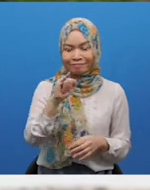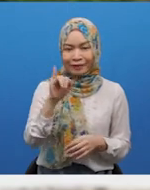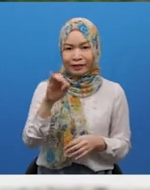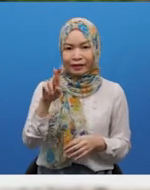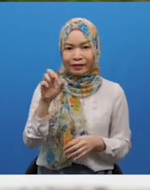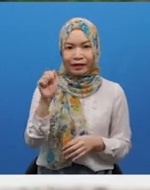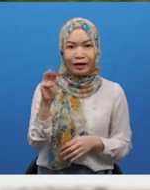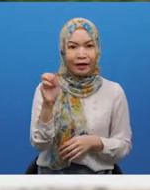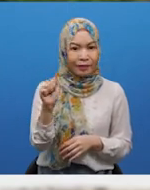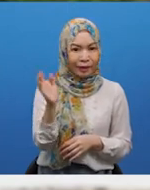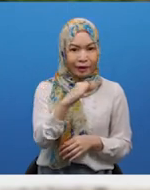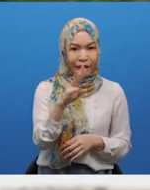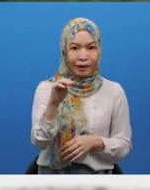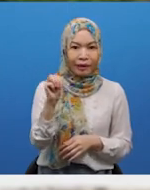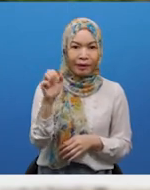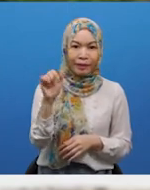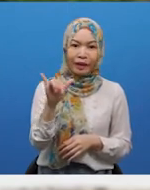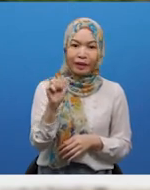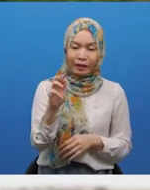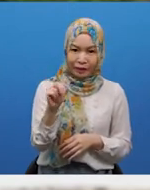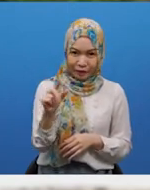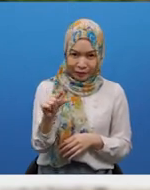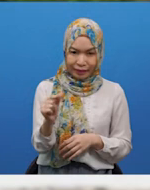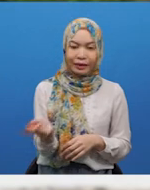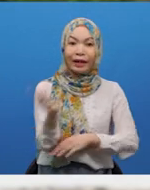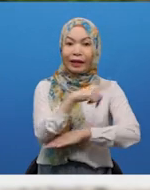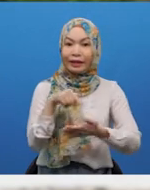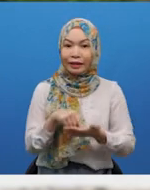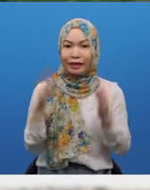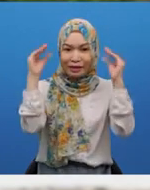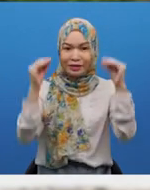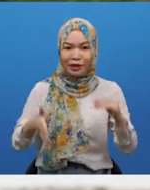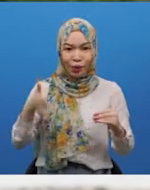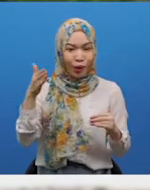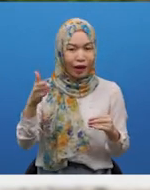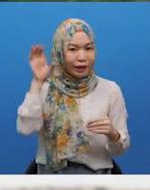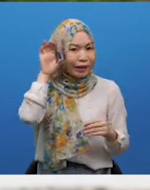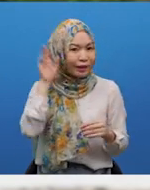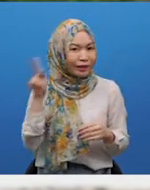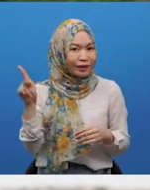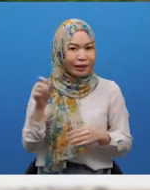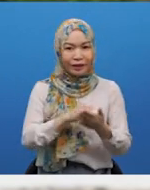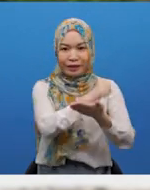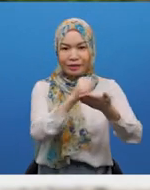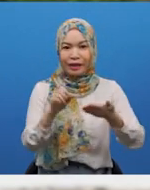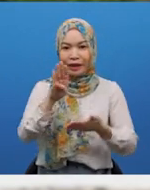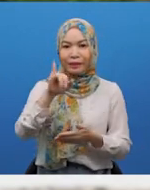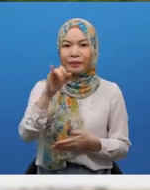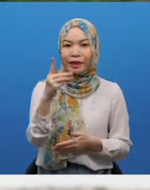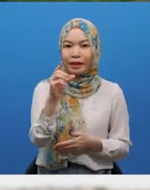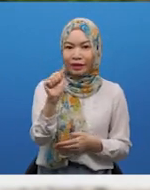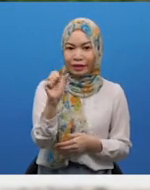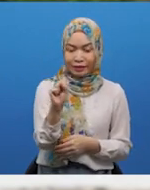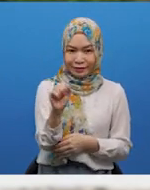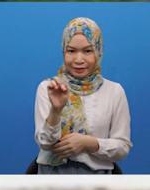Hari ini, cikgu akan memperdengarkan syair Bidasari kepada murid-murid semua